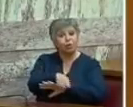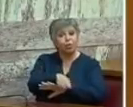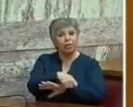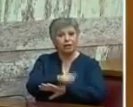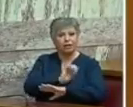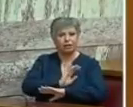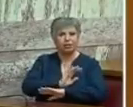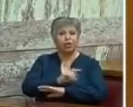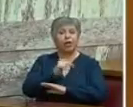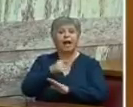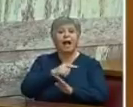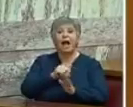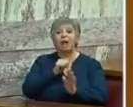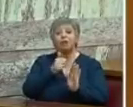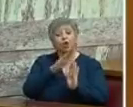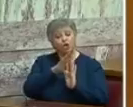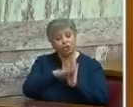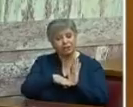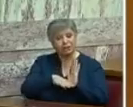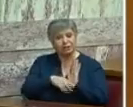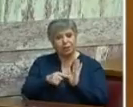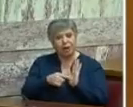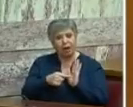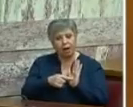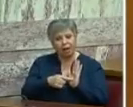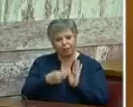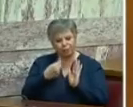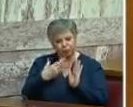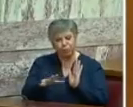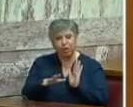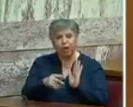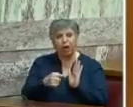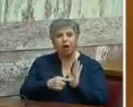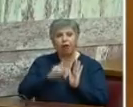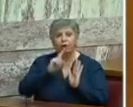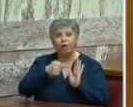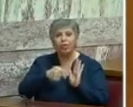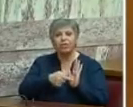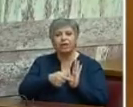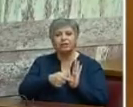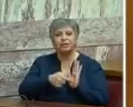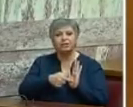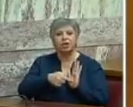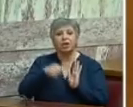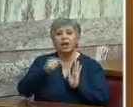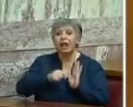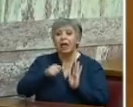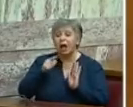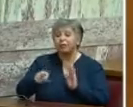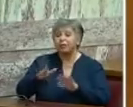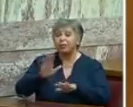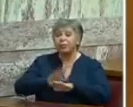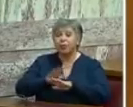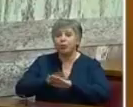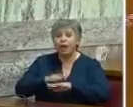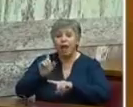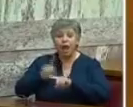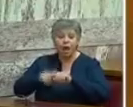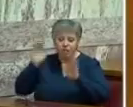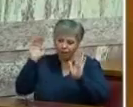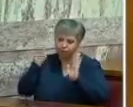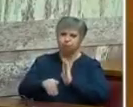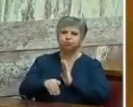την χυδαία διάταξη, η οποία προφυλάσσει όλους αυτούς που χρεοκόπησαν τη χώρα, θα φτάναμε σε ένα σημείο και εκεί να δω